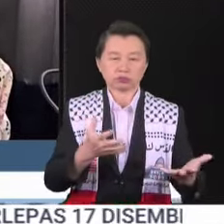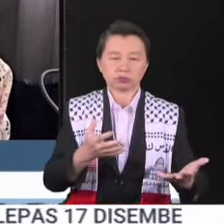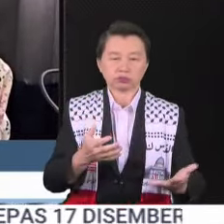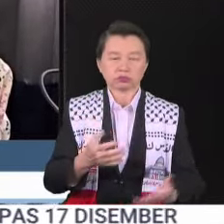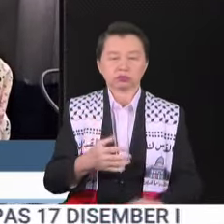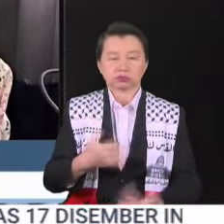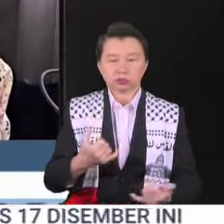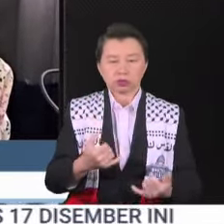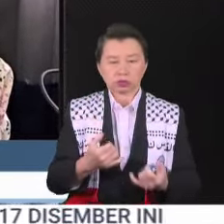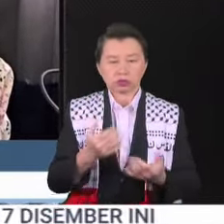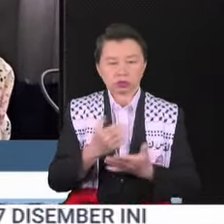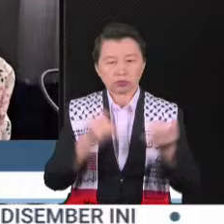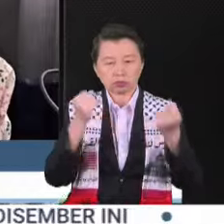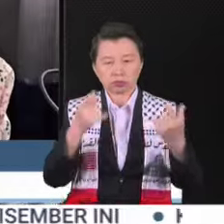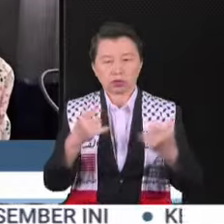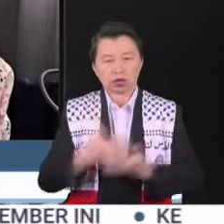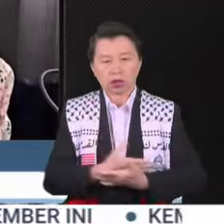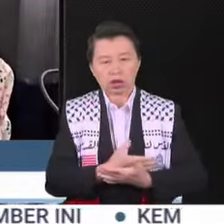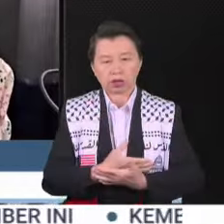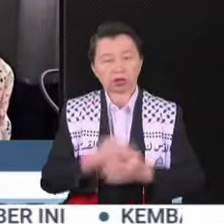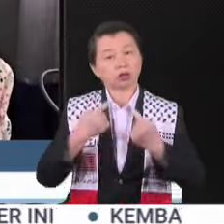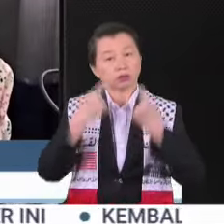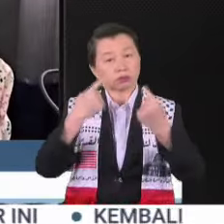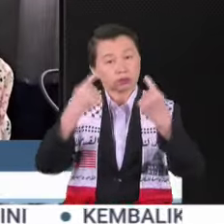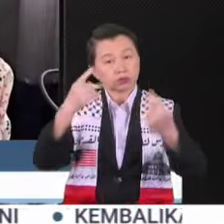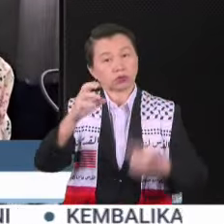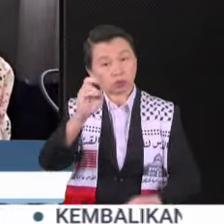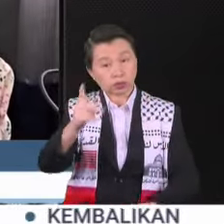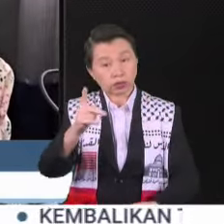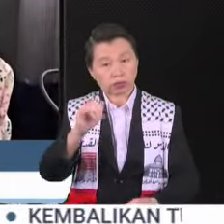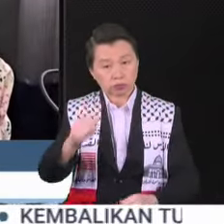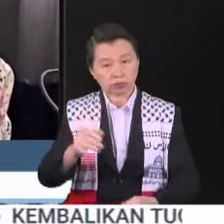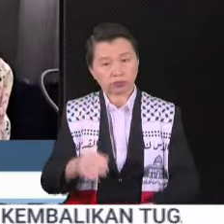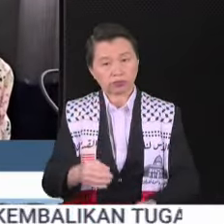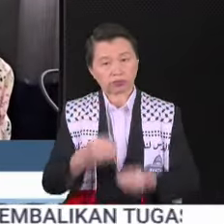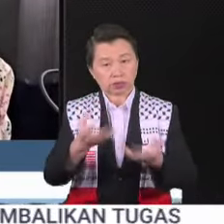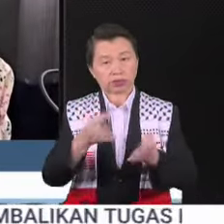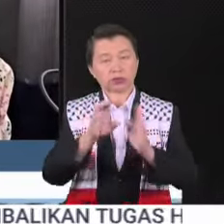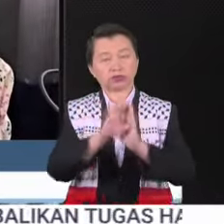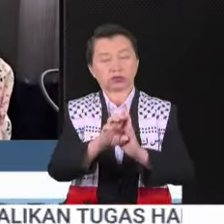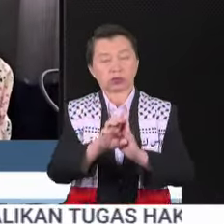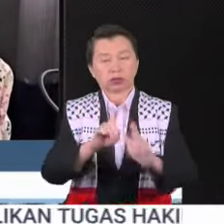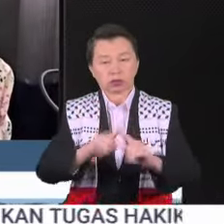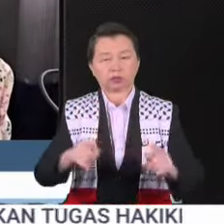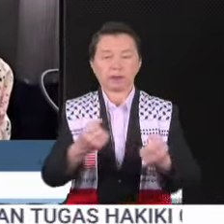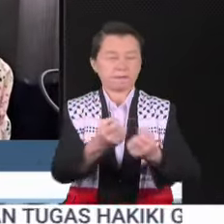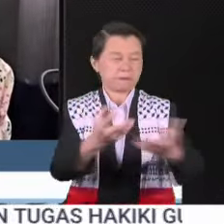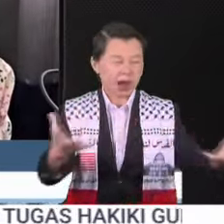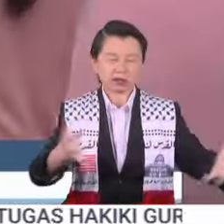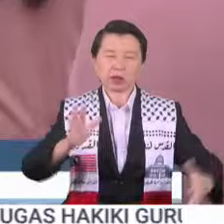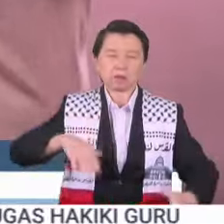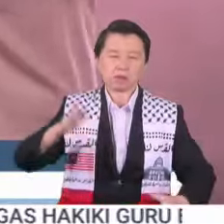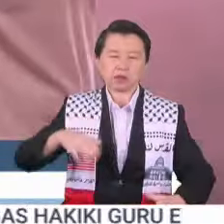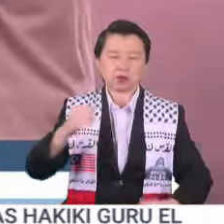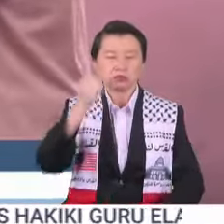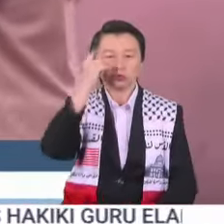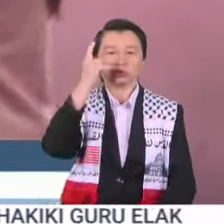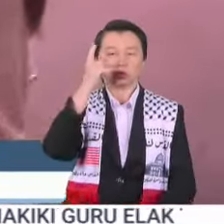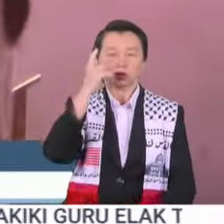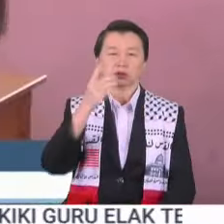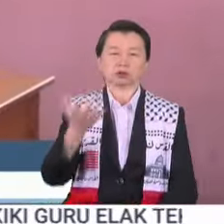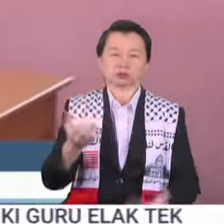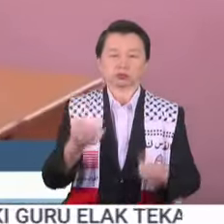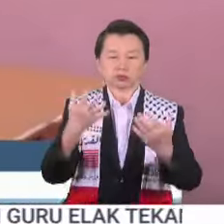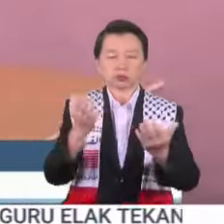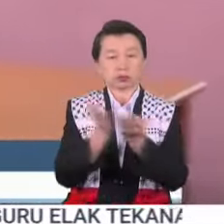yang sedar sekarang ini. Anak mereka berjaya, okey, itu yang kita selalu bagi contoh. Tapi kebanyakan belum lagi. Sementara